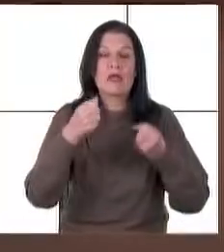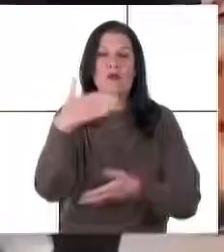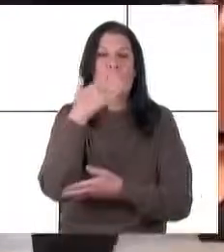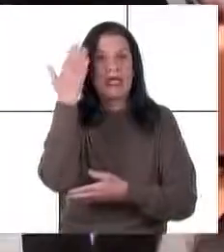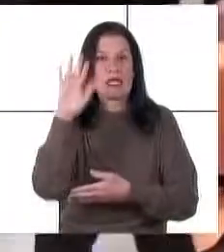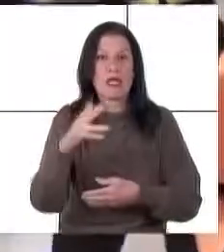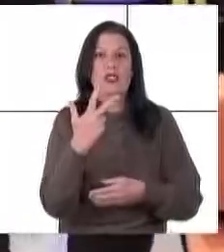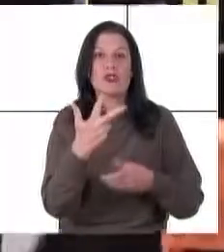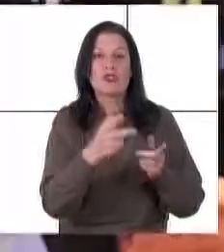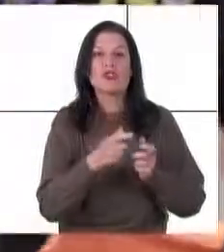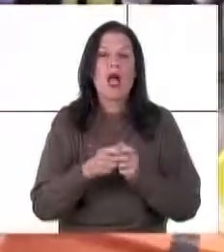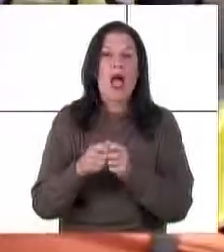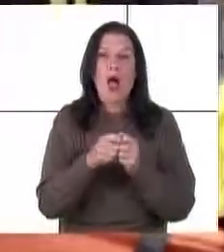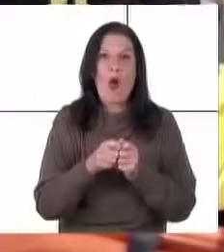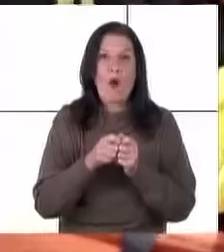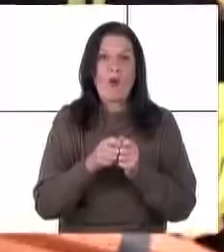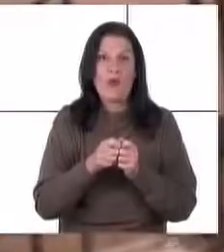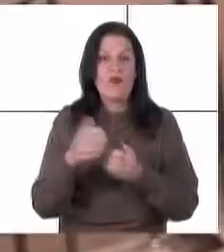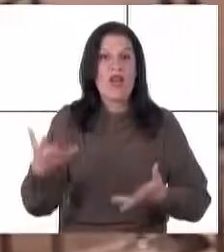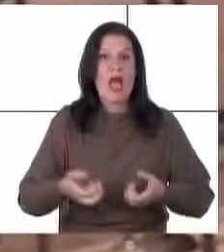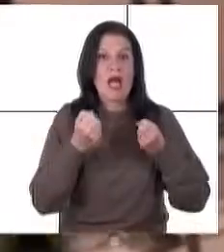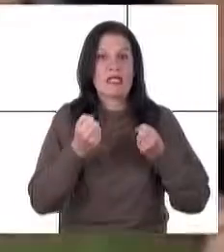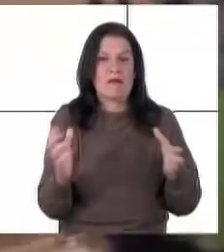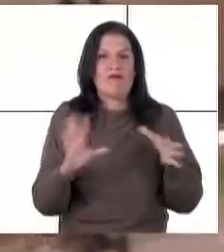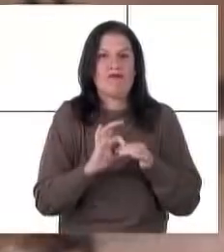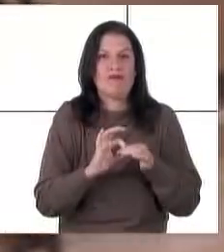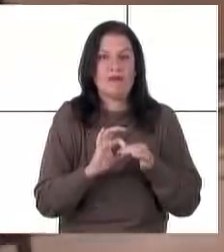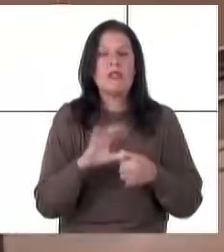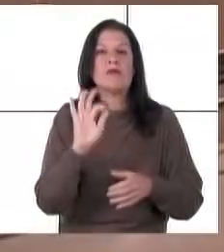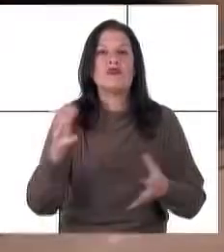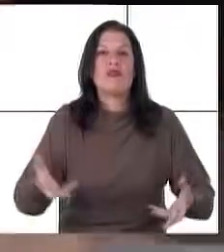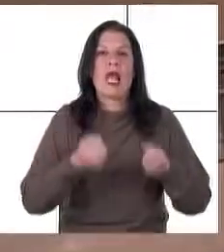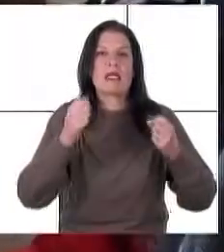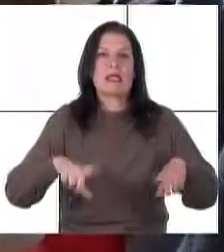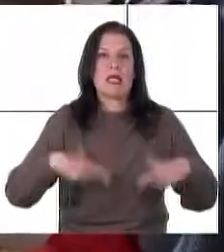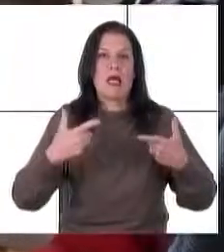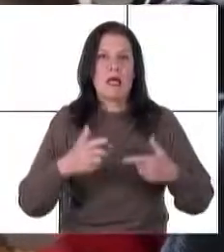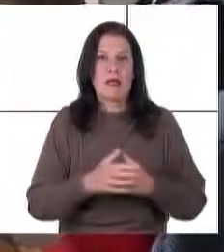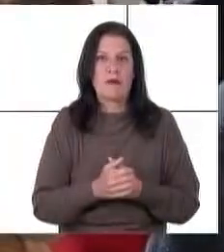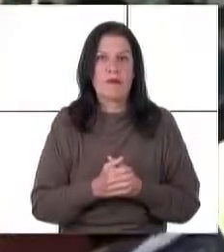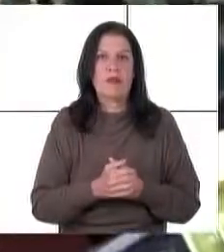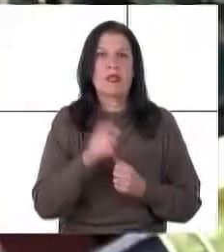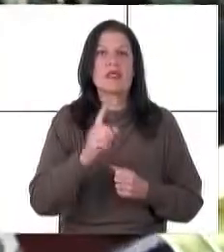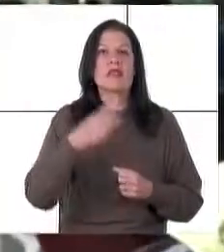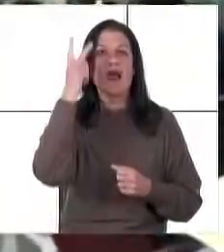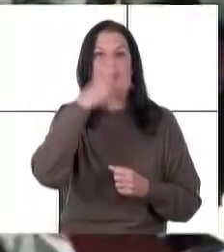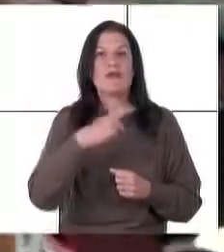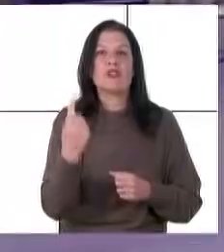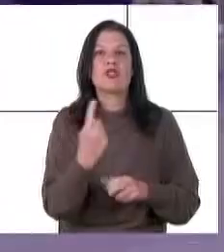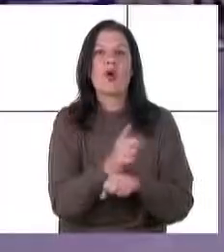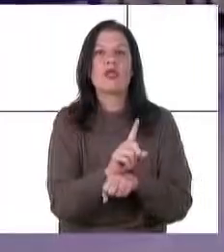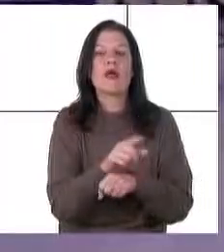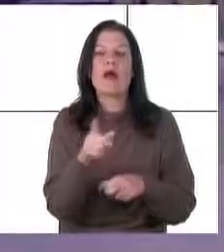שונים שמתאחדים בהחלטה של רגע כדי להציל חיים. כל הלומקה שם תהיה סיפור. צריך להבין שכל דקה היא קריטית.